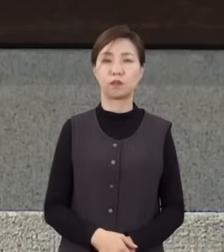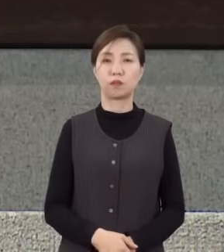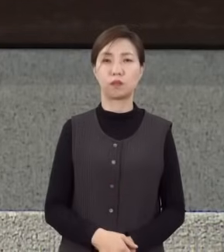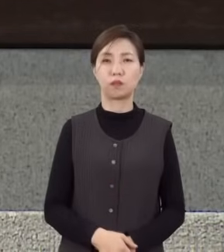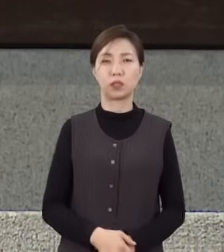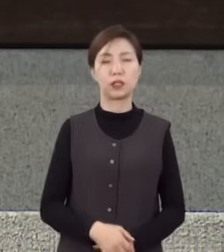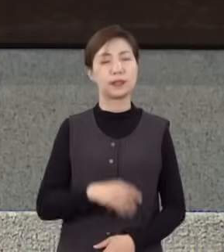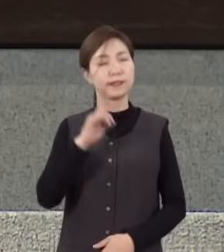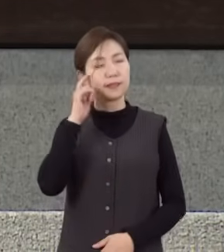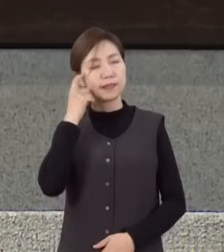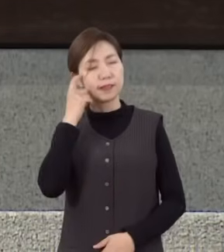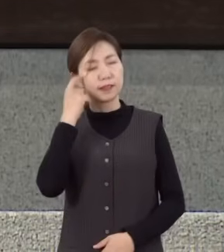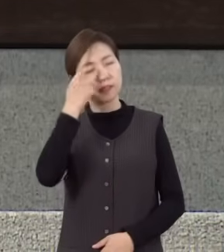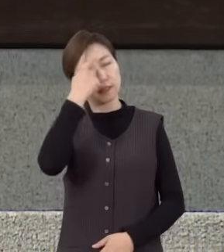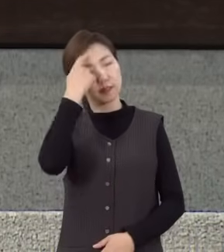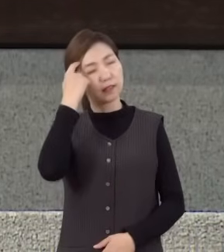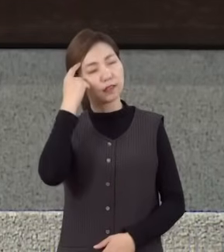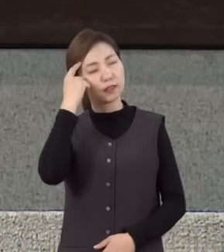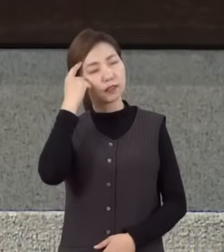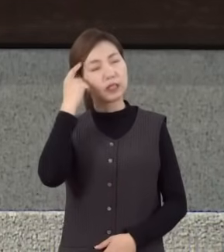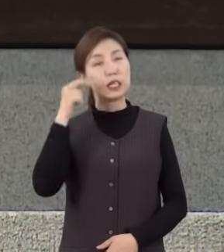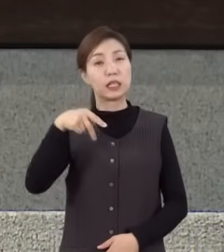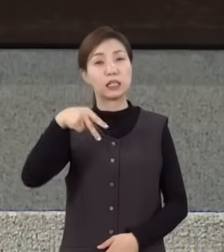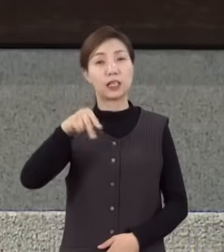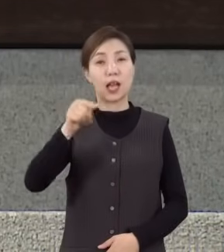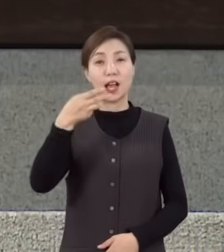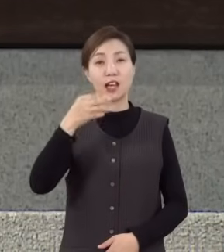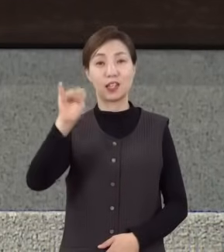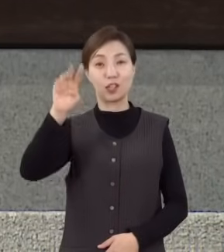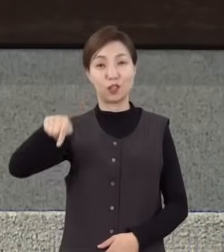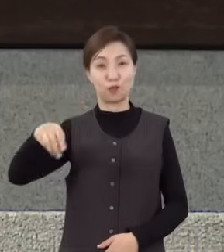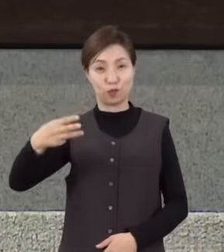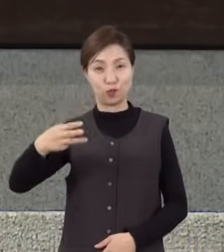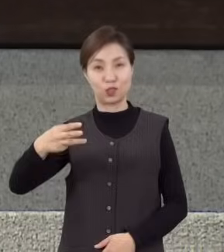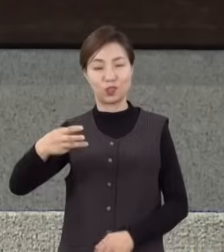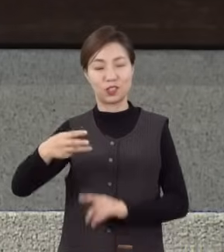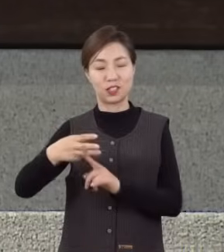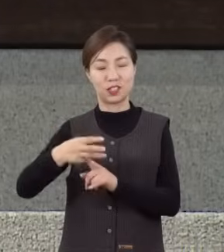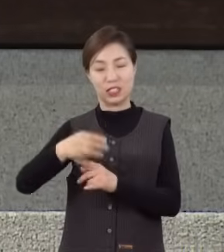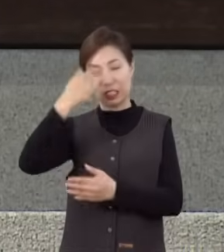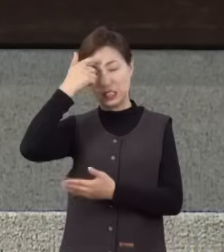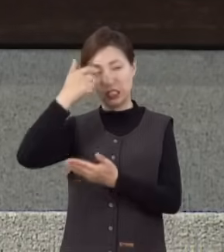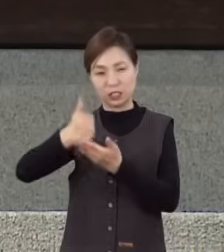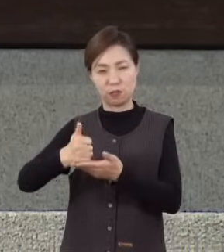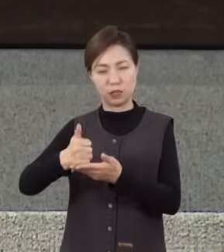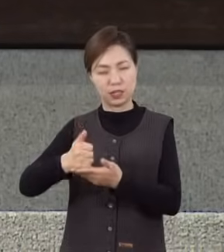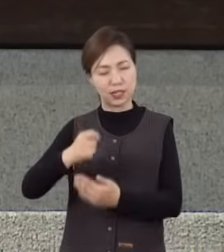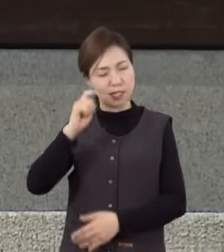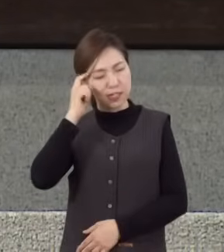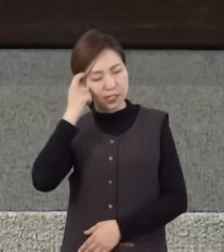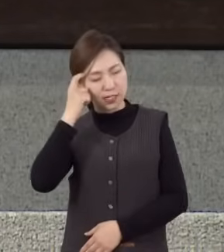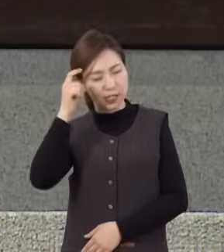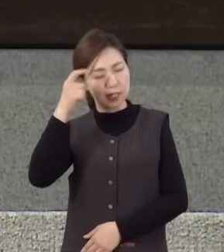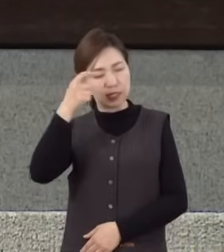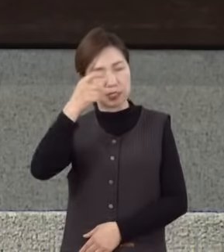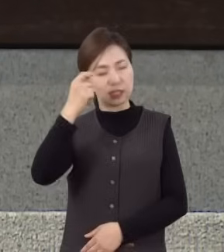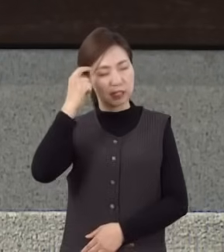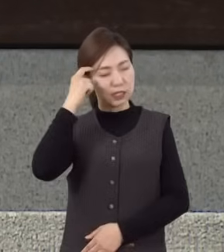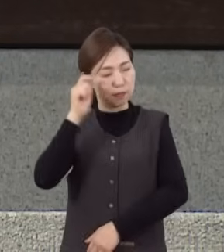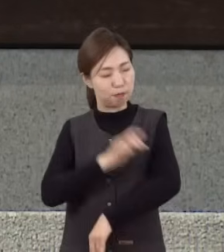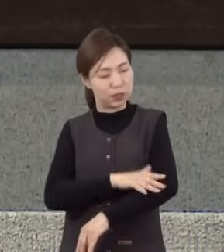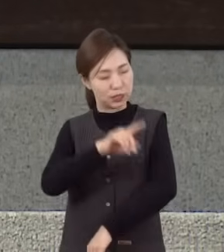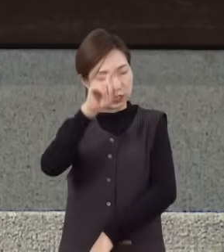스님이 당신의 지혜제일의 신통력으로 비둘기의 다음 생, 다음 생, 미래 생, 미래